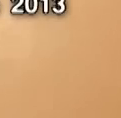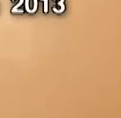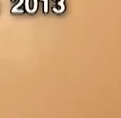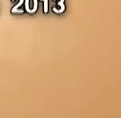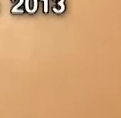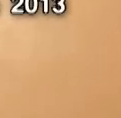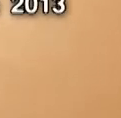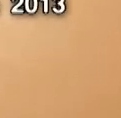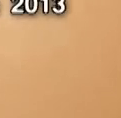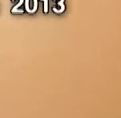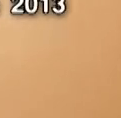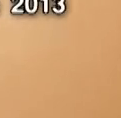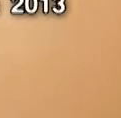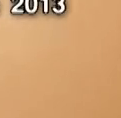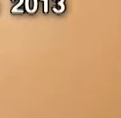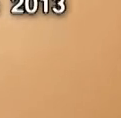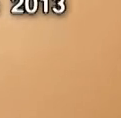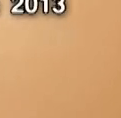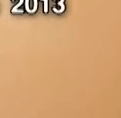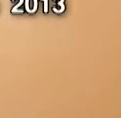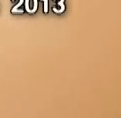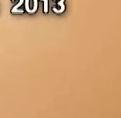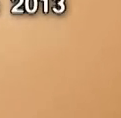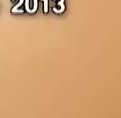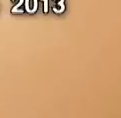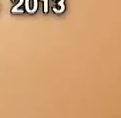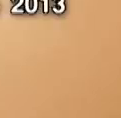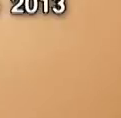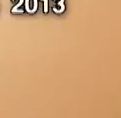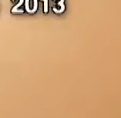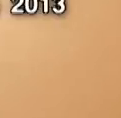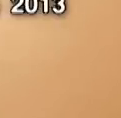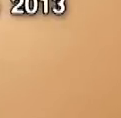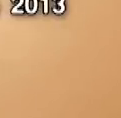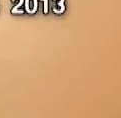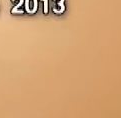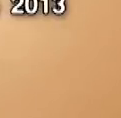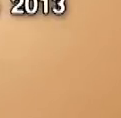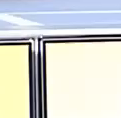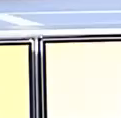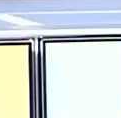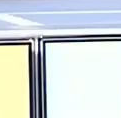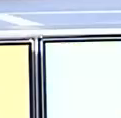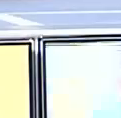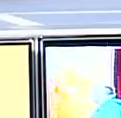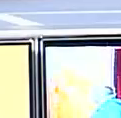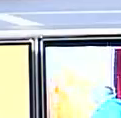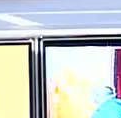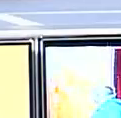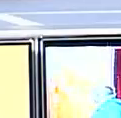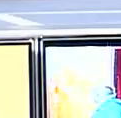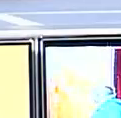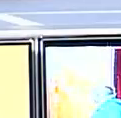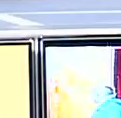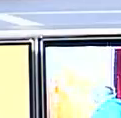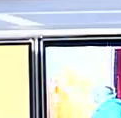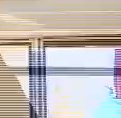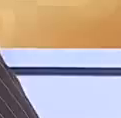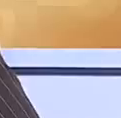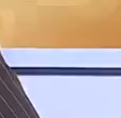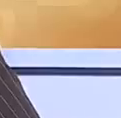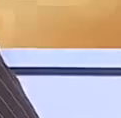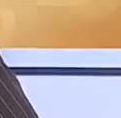éliminatoires du Mondial 2014. L'équipe nationale a eu sa séance d'entraînement hier et Cathy Touré sera